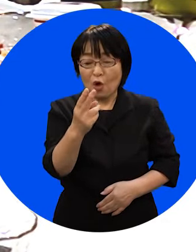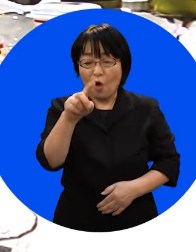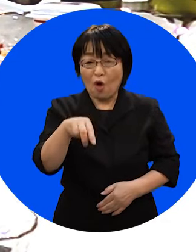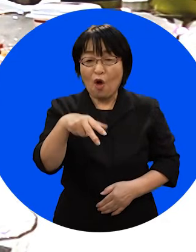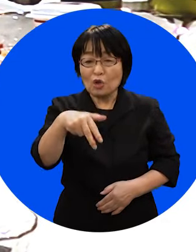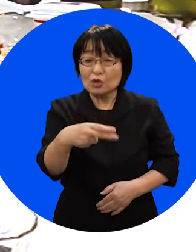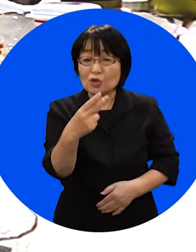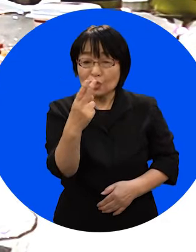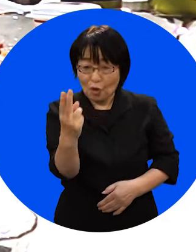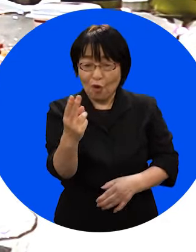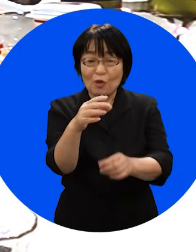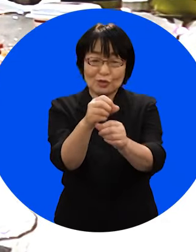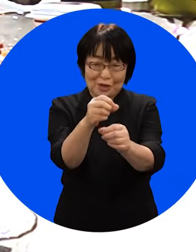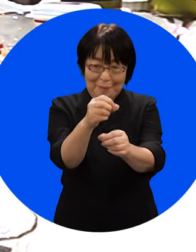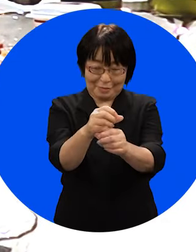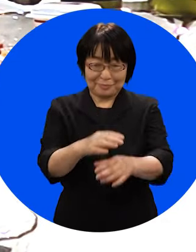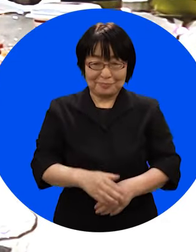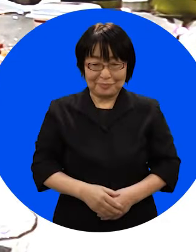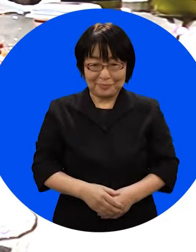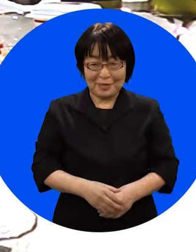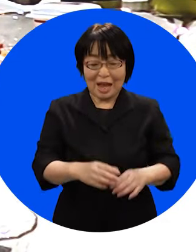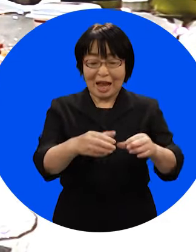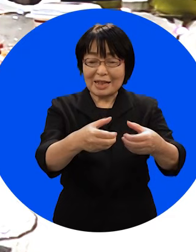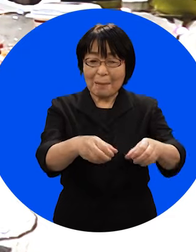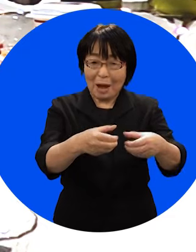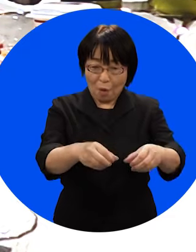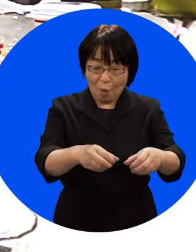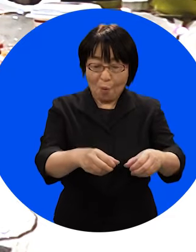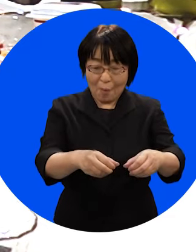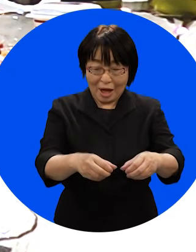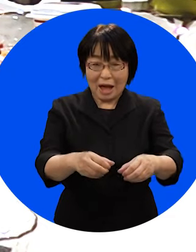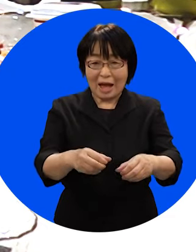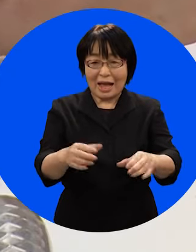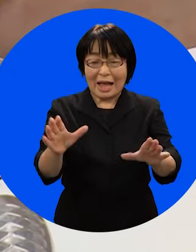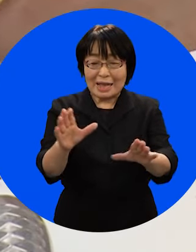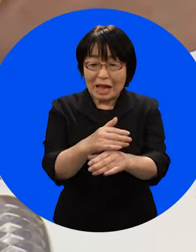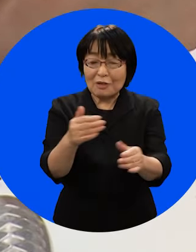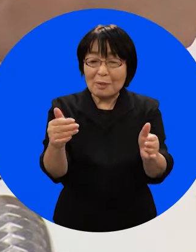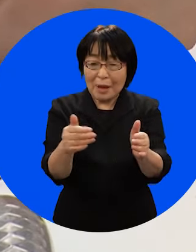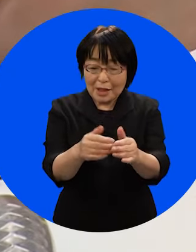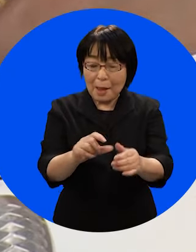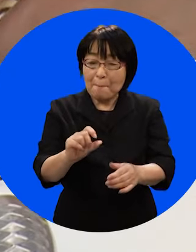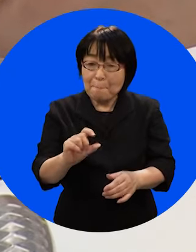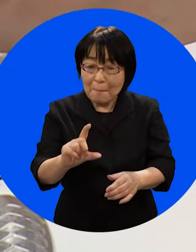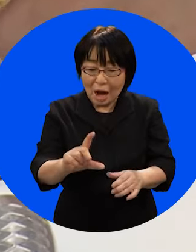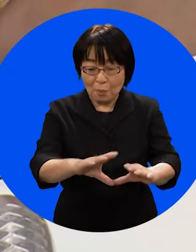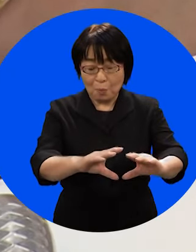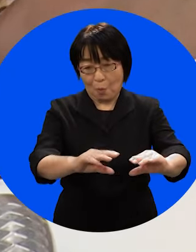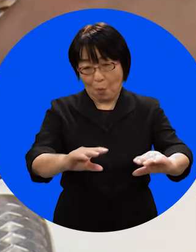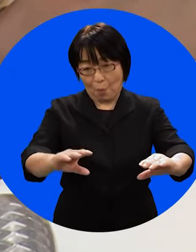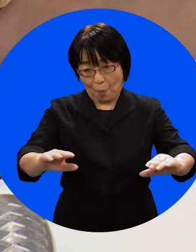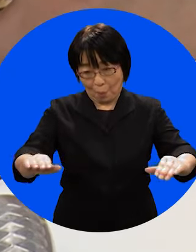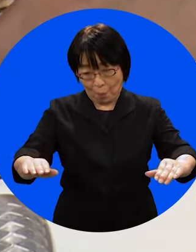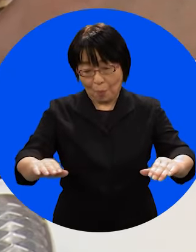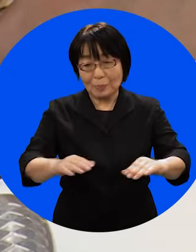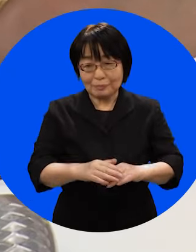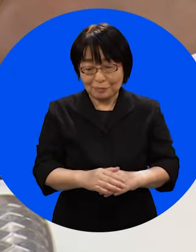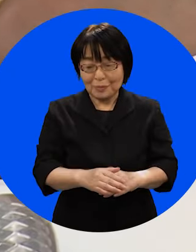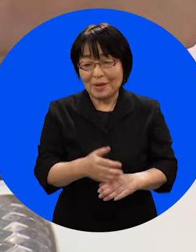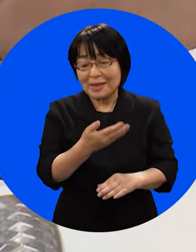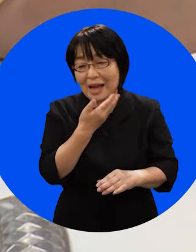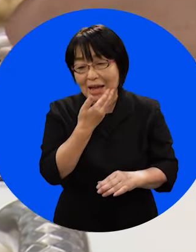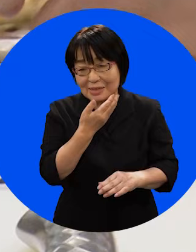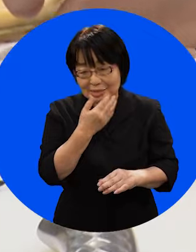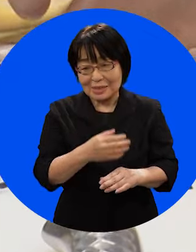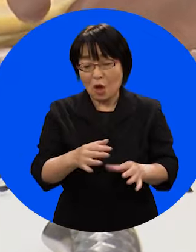液が最後なくなるまでパンに染み込ませて、中心まで染み込むことが重要です。これでお店